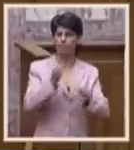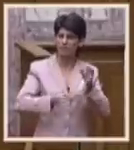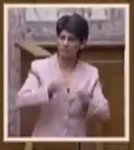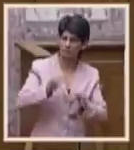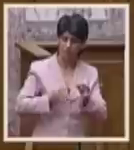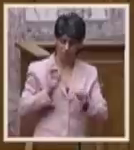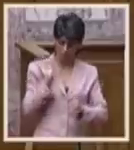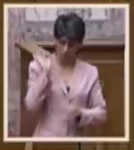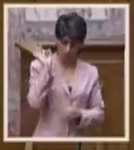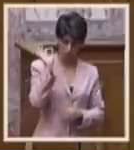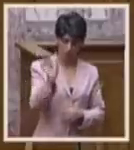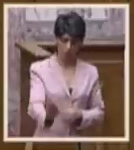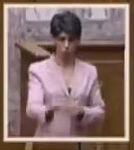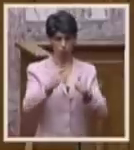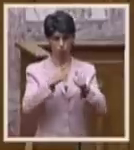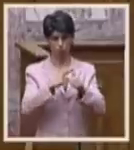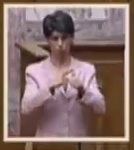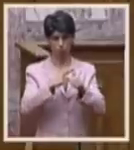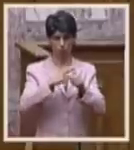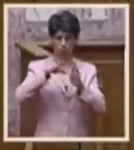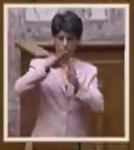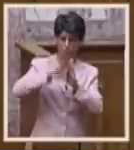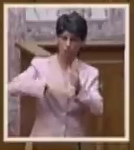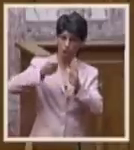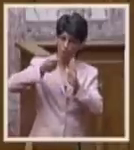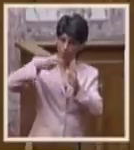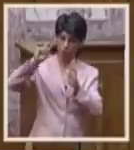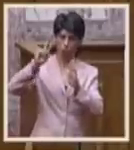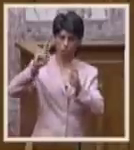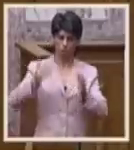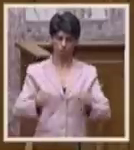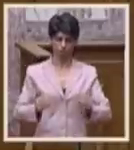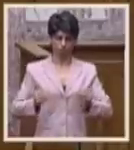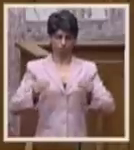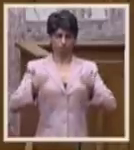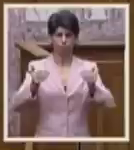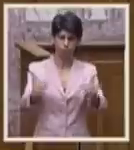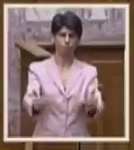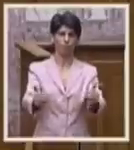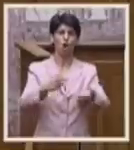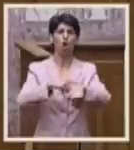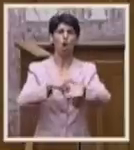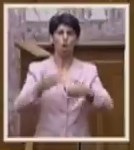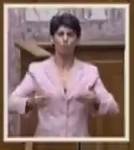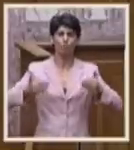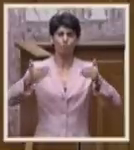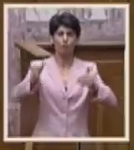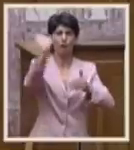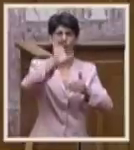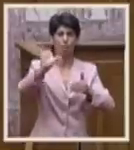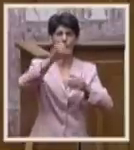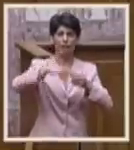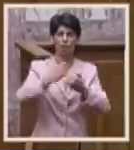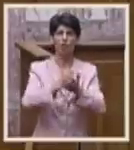όλα στην μείωση του επιτοκίου και επιμήκυνση του θεσμικού δανείου της Ευρωπαϊκής Ένωσης και του